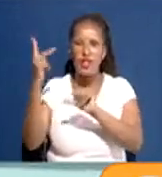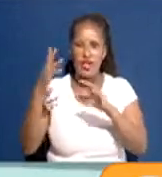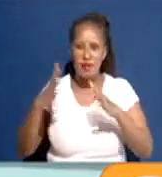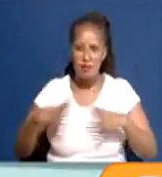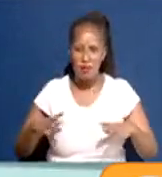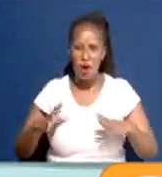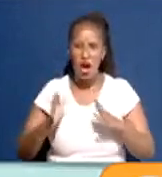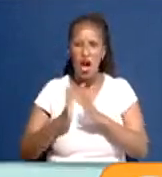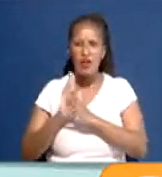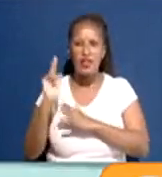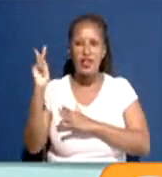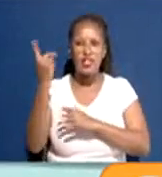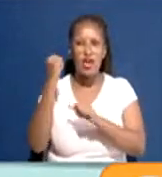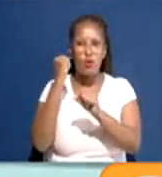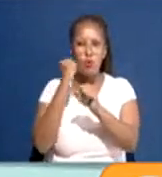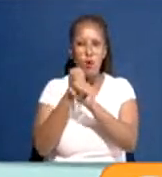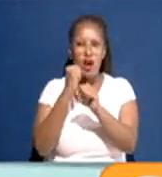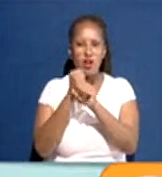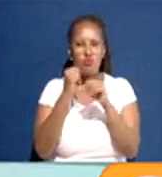Kenyan workforce.